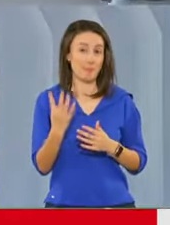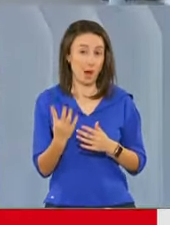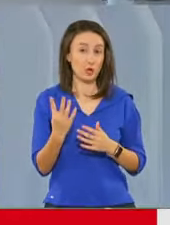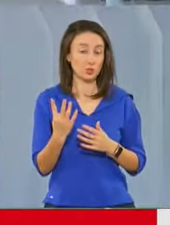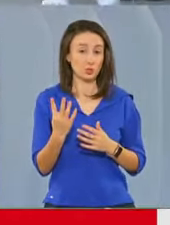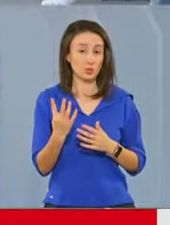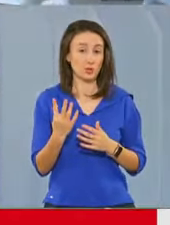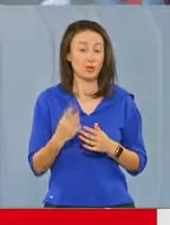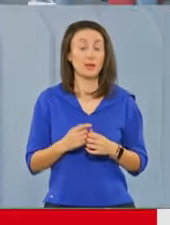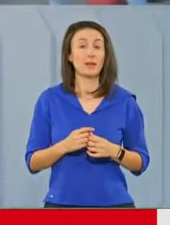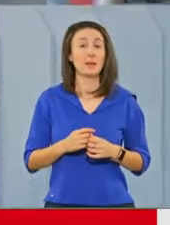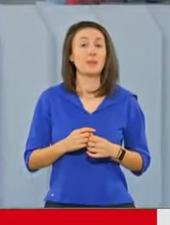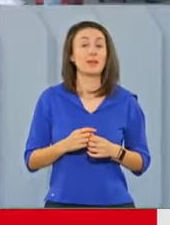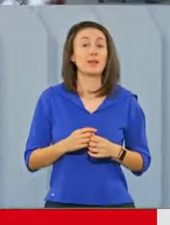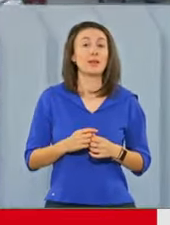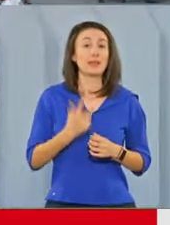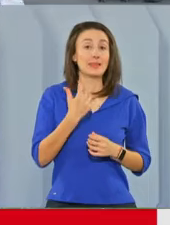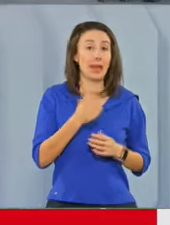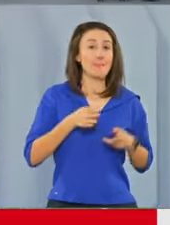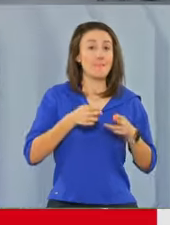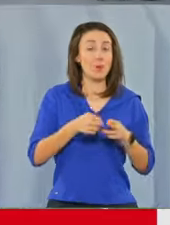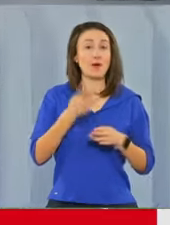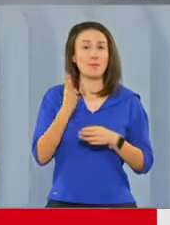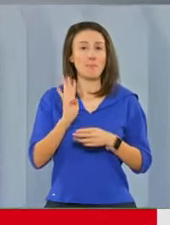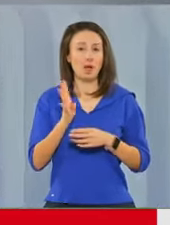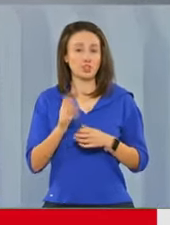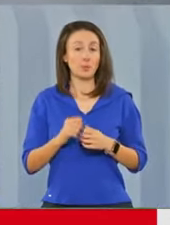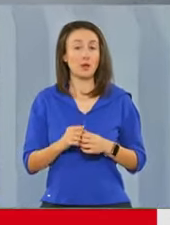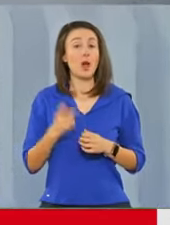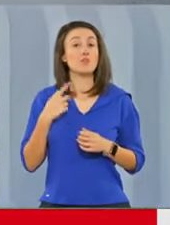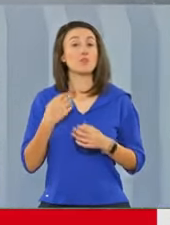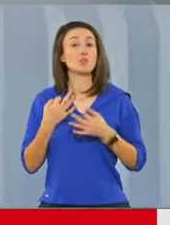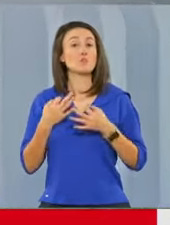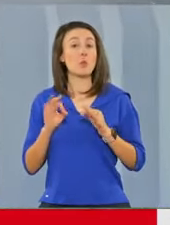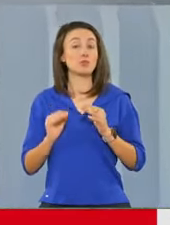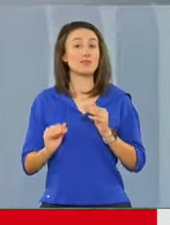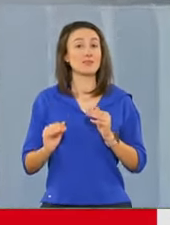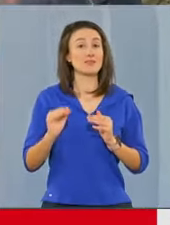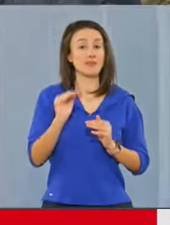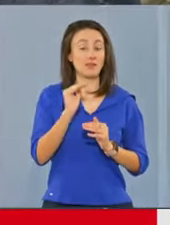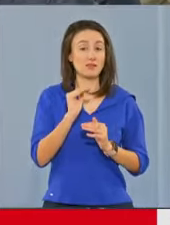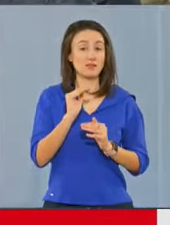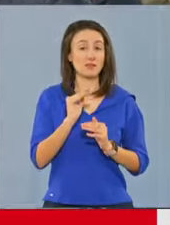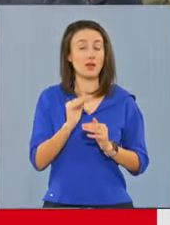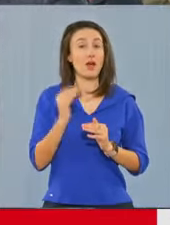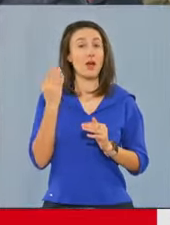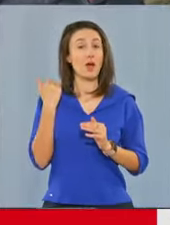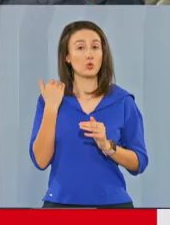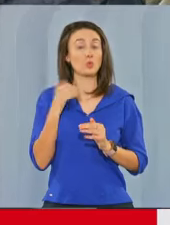2003-2004, adică primele trei peroane din cele 14, au fost înălțate, modernizate